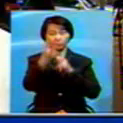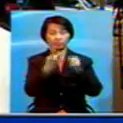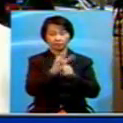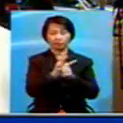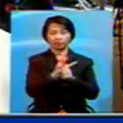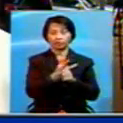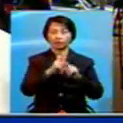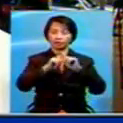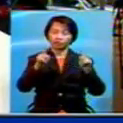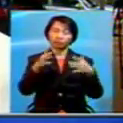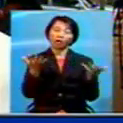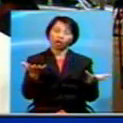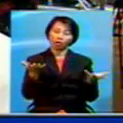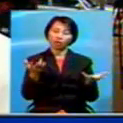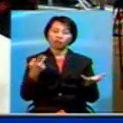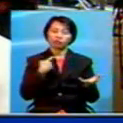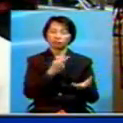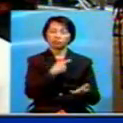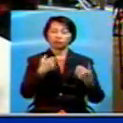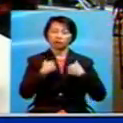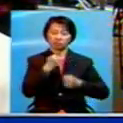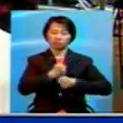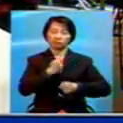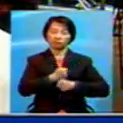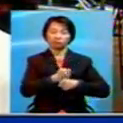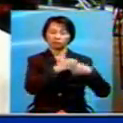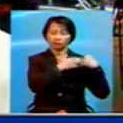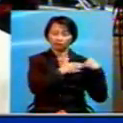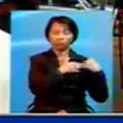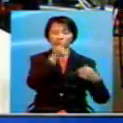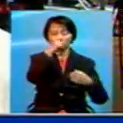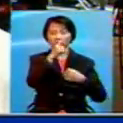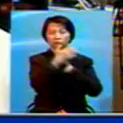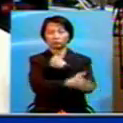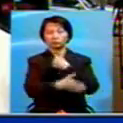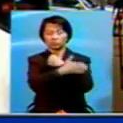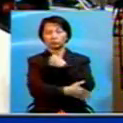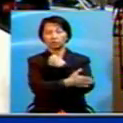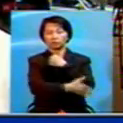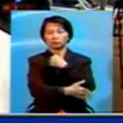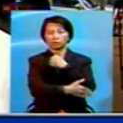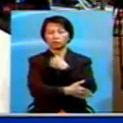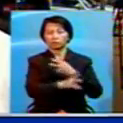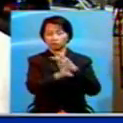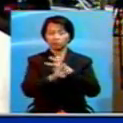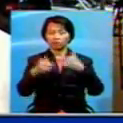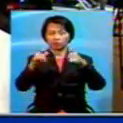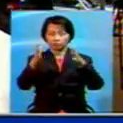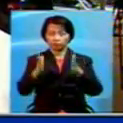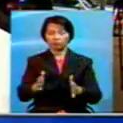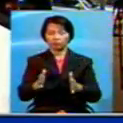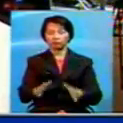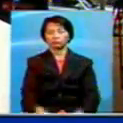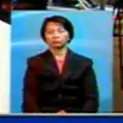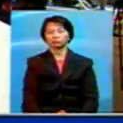kan tapi nak buat Macam mana ni apa kerja kan dan tugas saya untuk menjaga pemain-pemain dan untuk